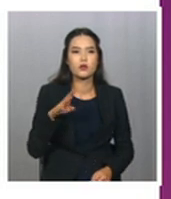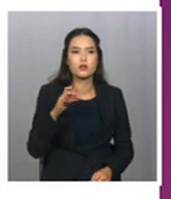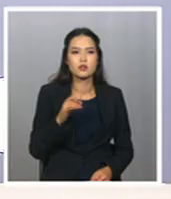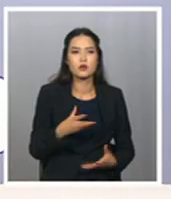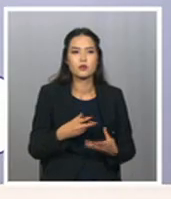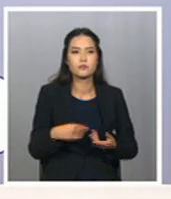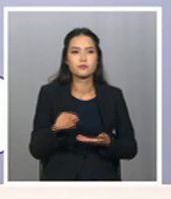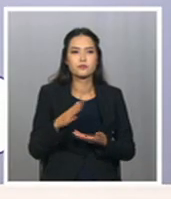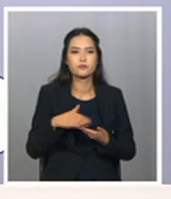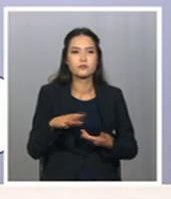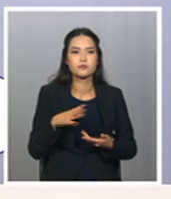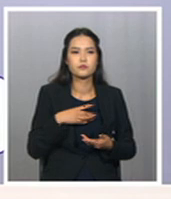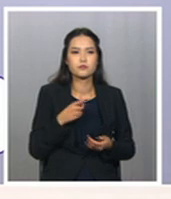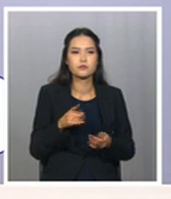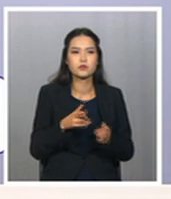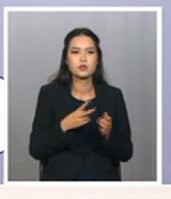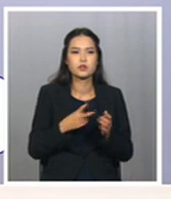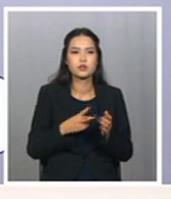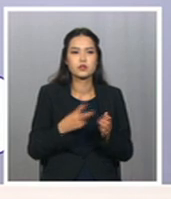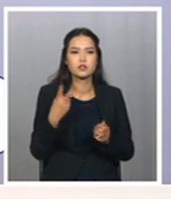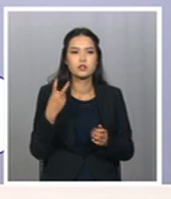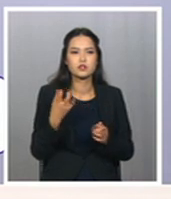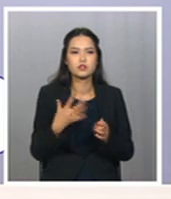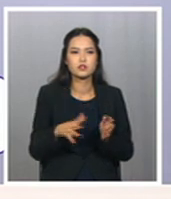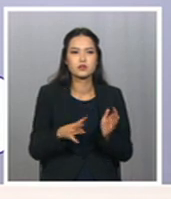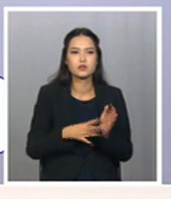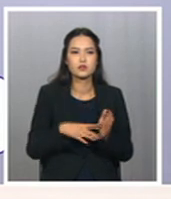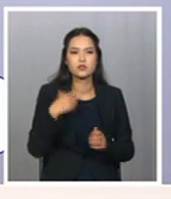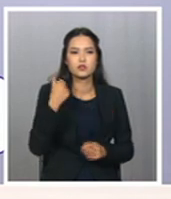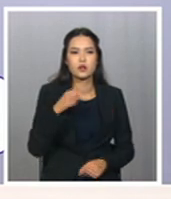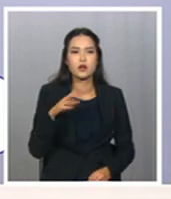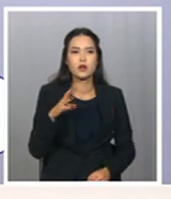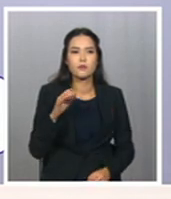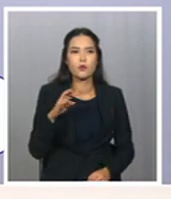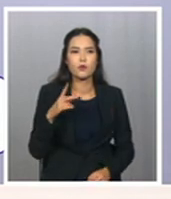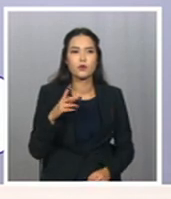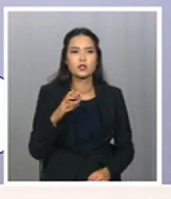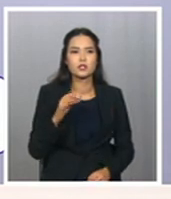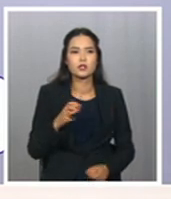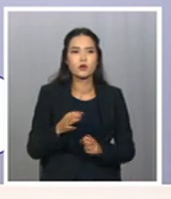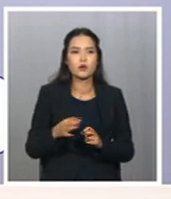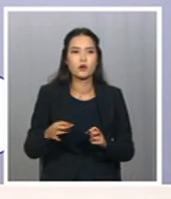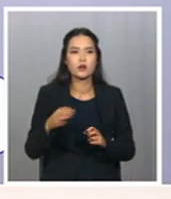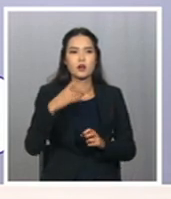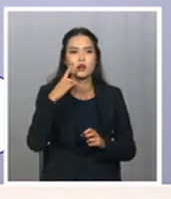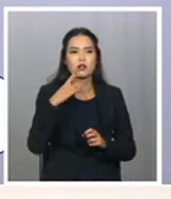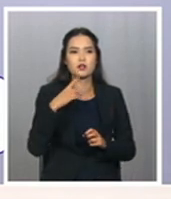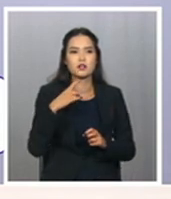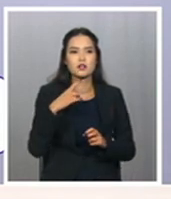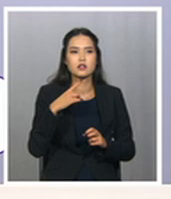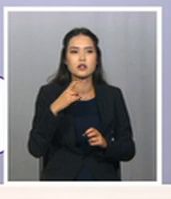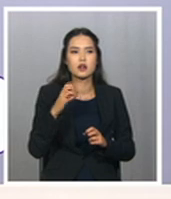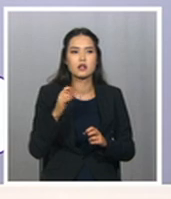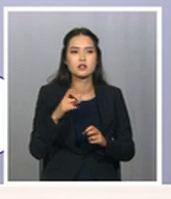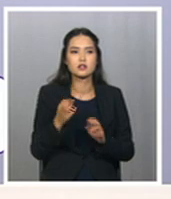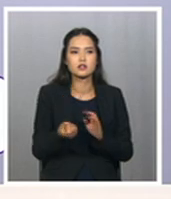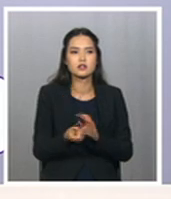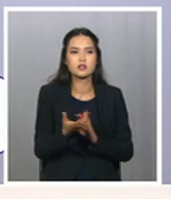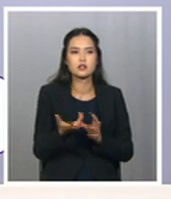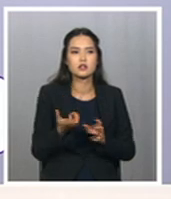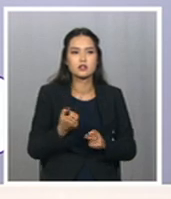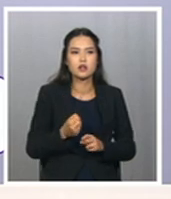шақырылды. 1259 жылы Мөңке қағанның қазасынан кейін жалпы монғолды құрылтайға шақыру